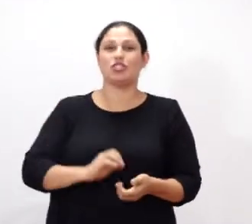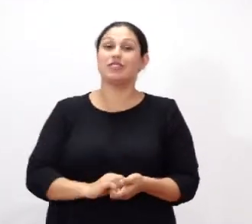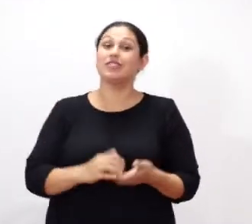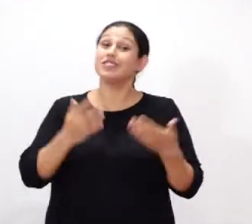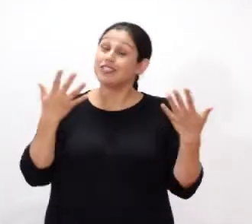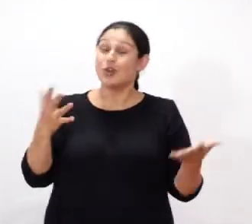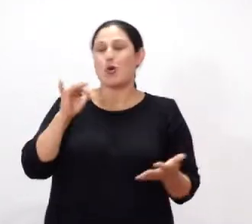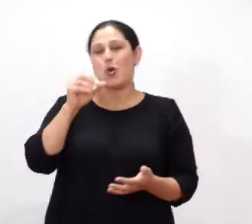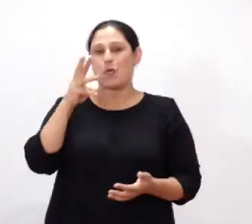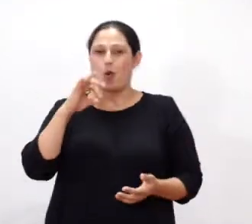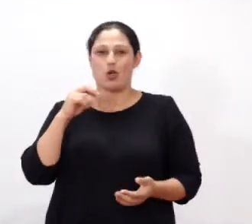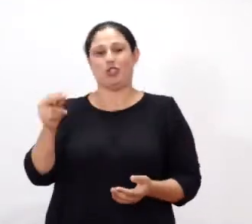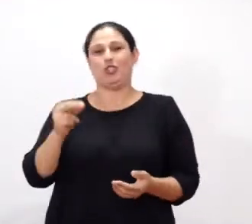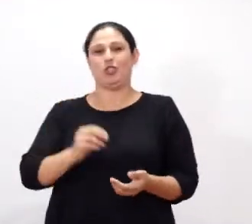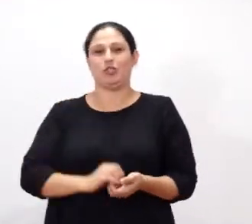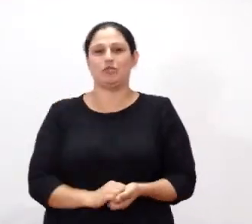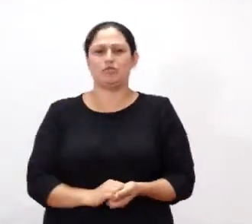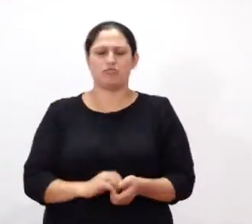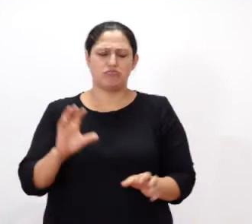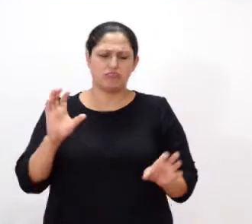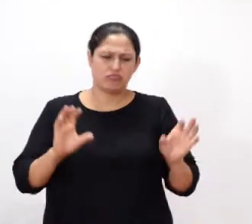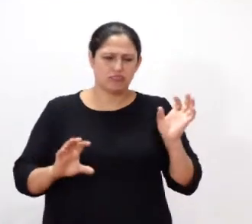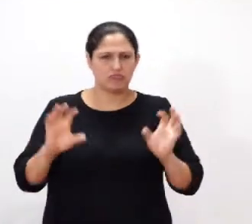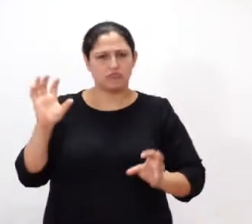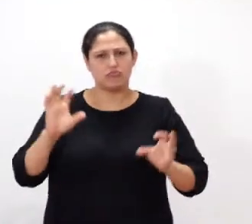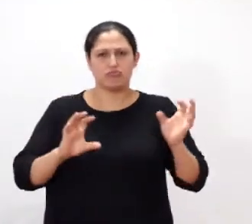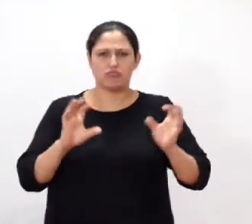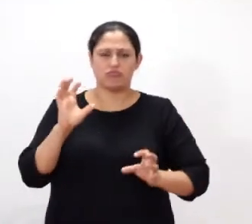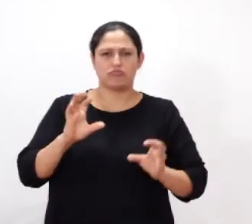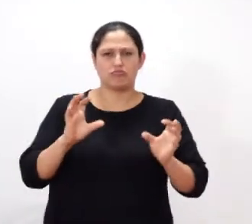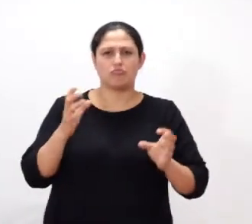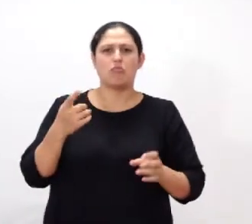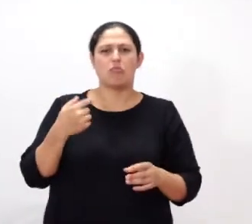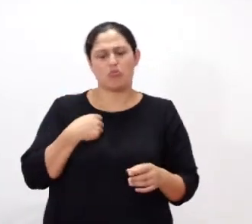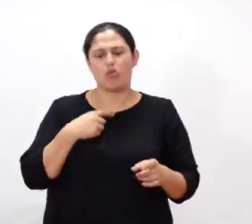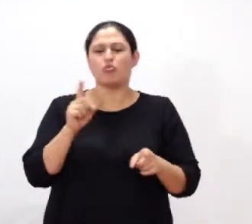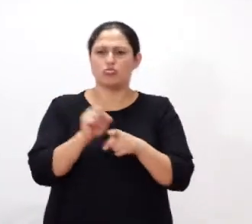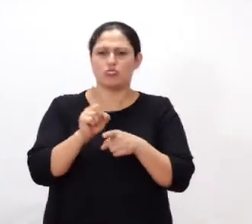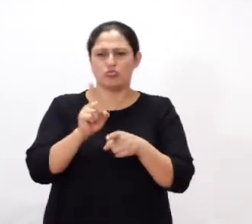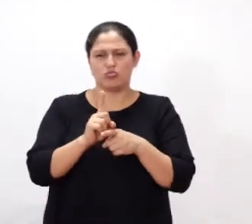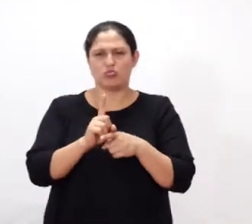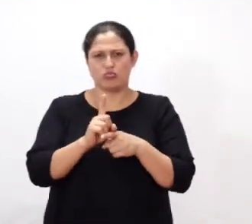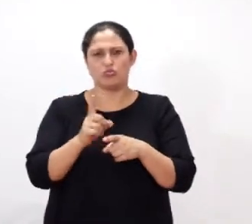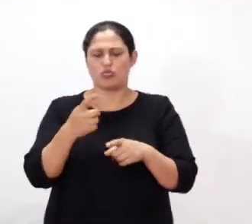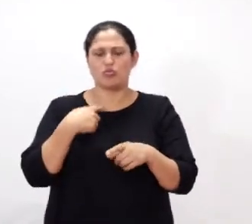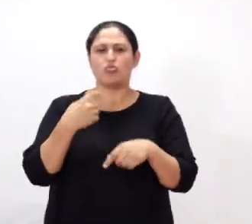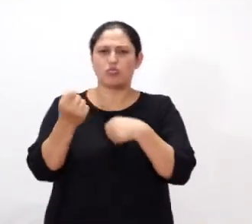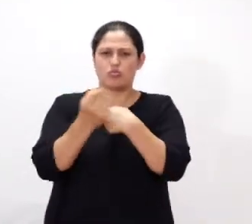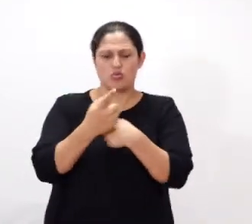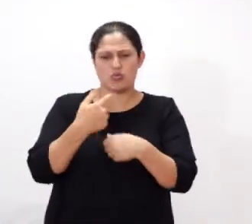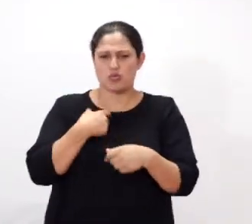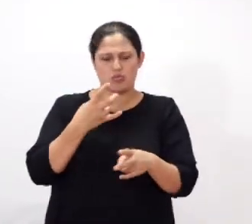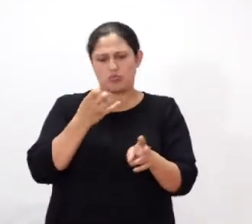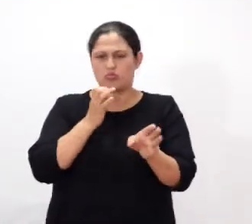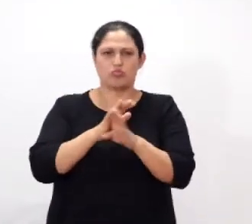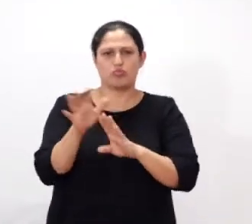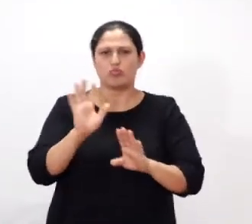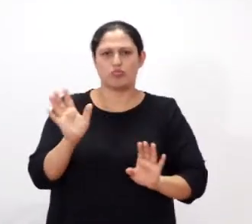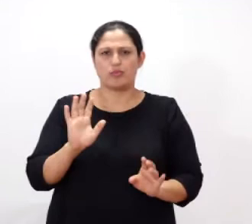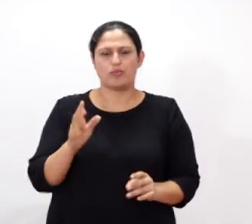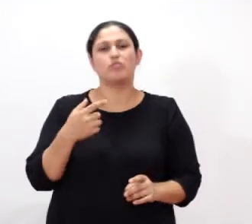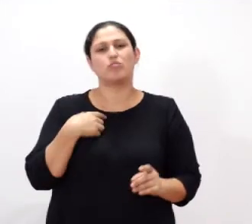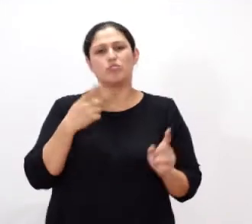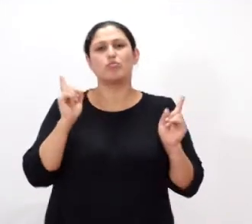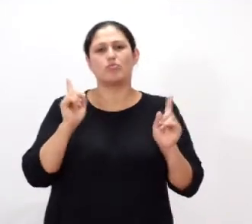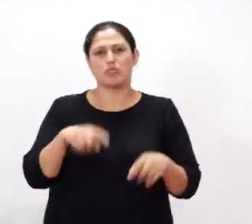اوی ماچ افسوس از اوده این وظیفه نبرآمدم حرف خوراک